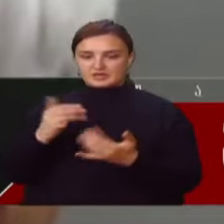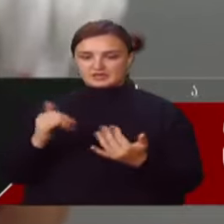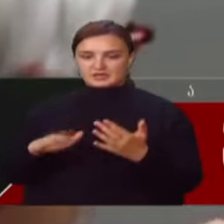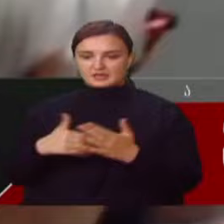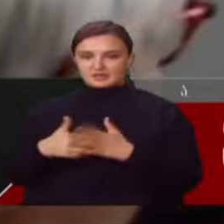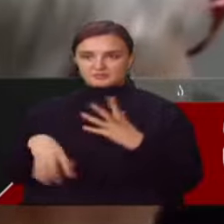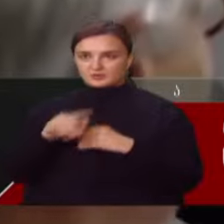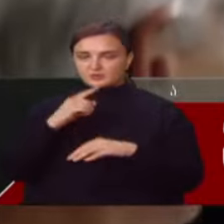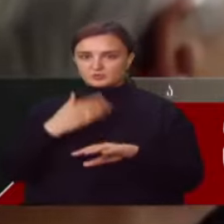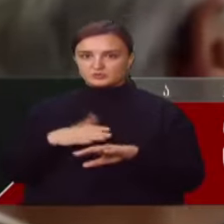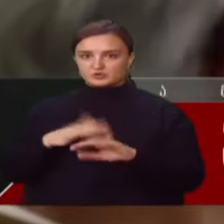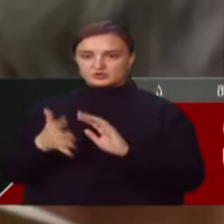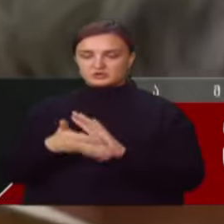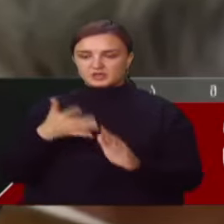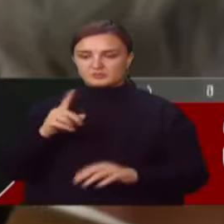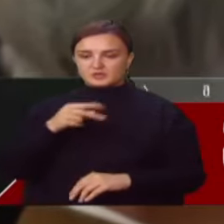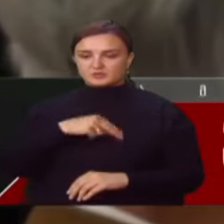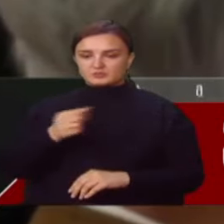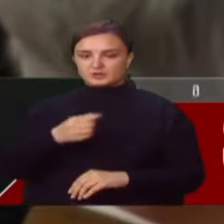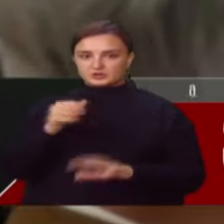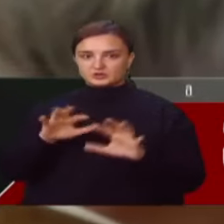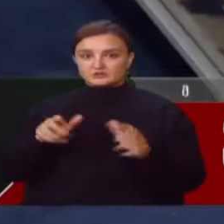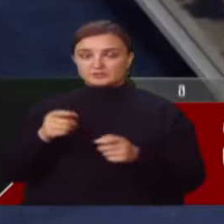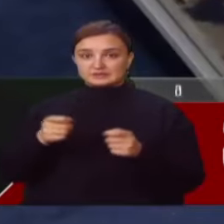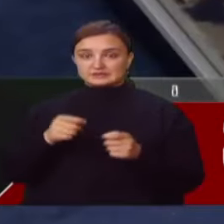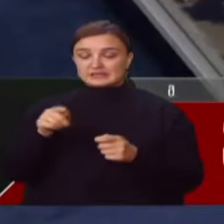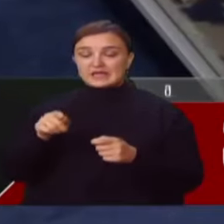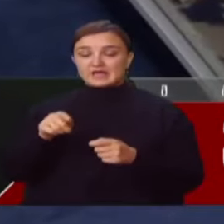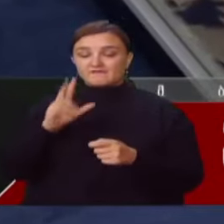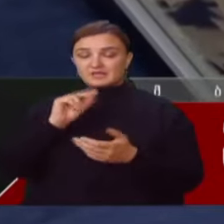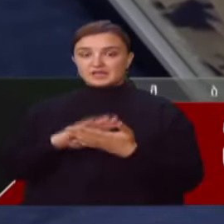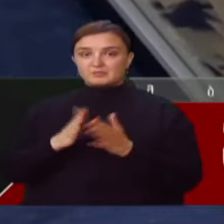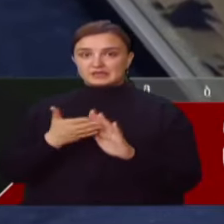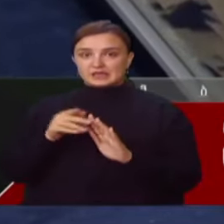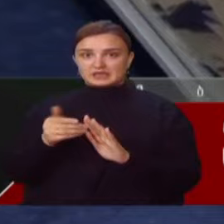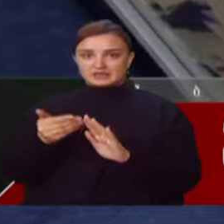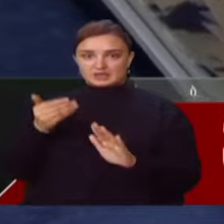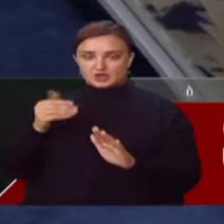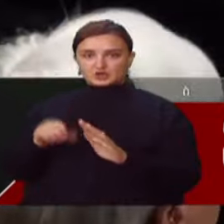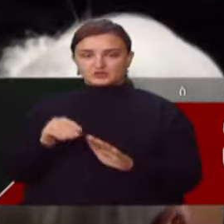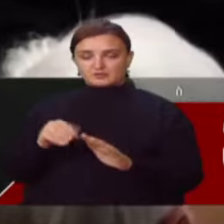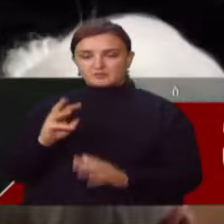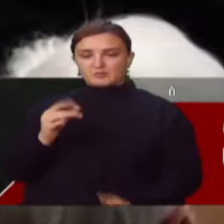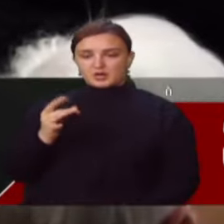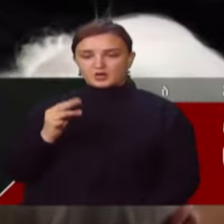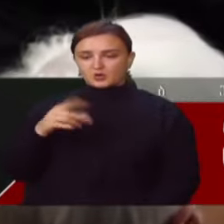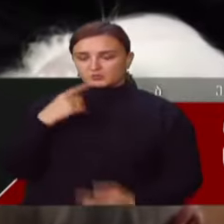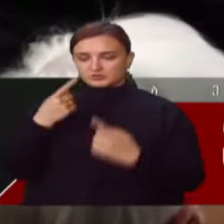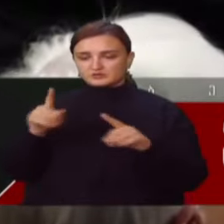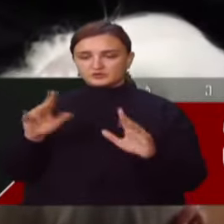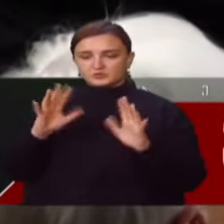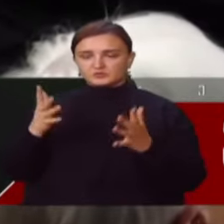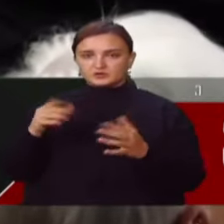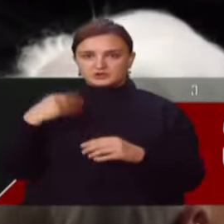ყველას უჭირს იმის გაგება, რატომ დანიშნა პრეზიდენტმა ვადამდელი საპარლამენტო არჩევნები. თავად მაკრონი ამბობს, რომ სხვა შემთხვევაში საფრანგეთში